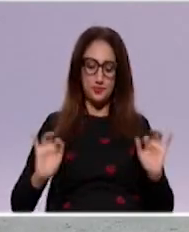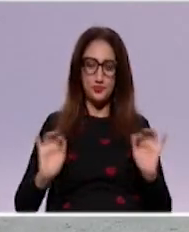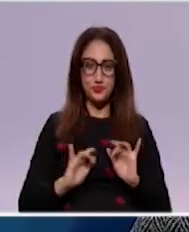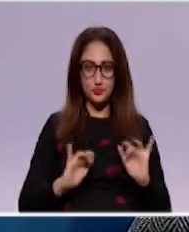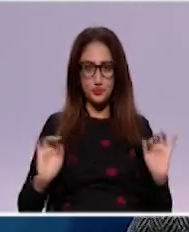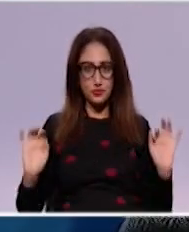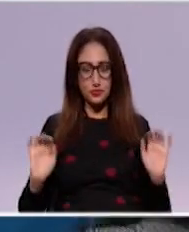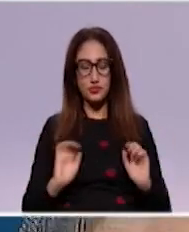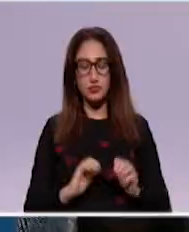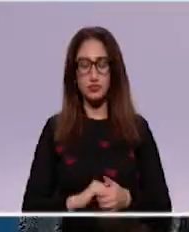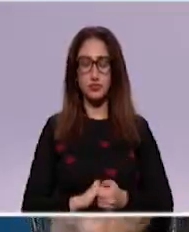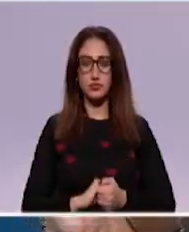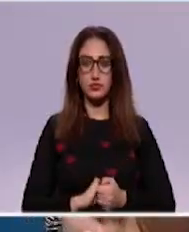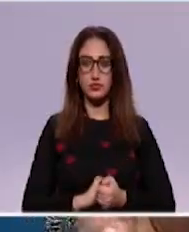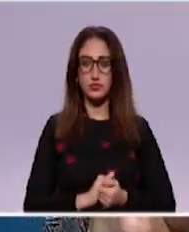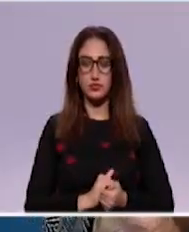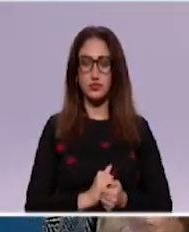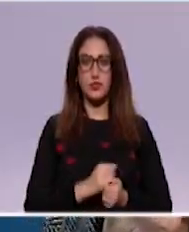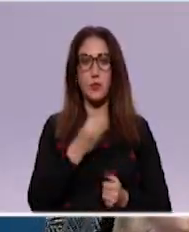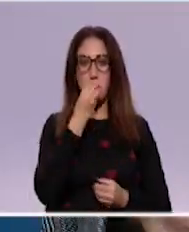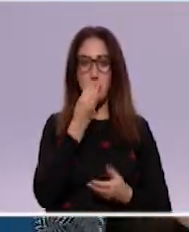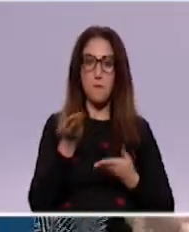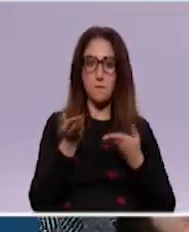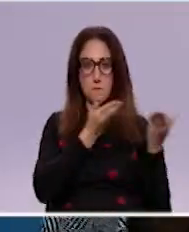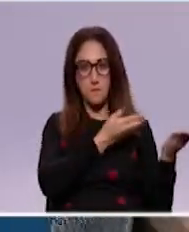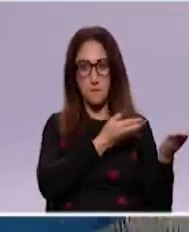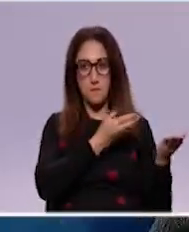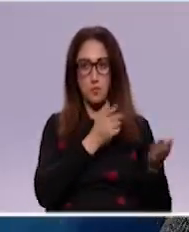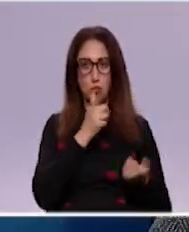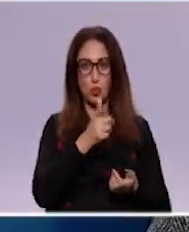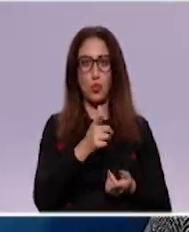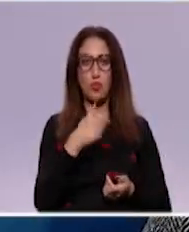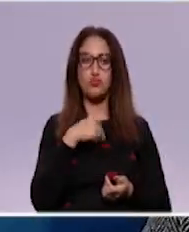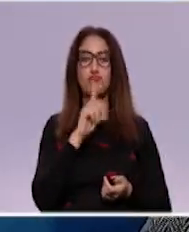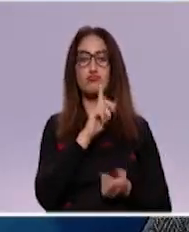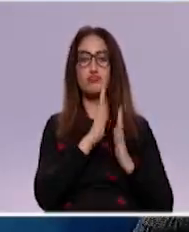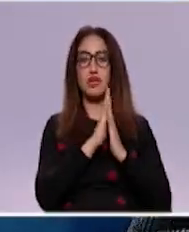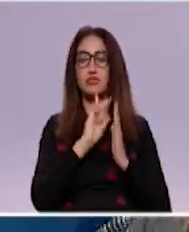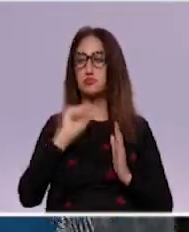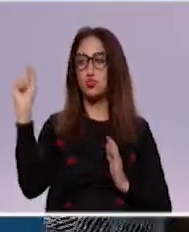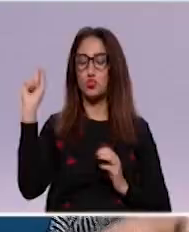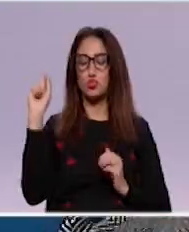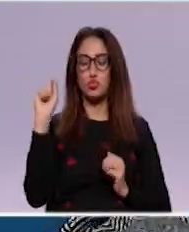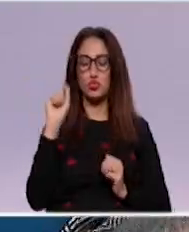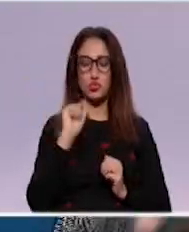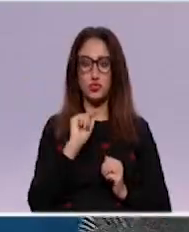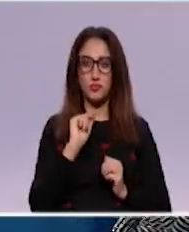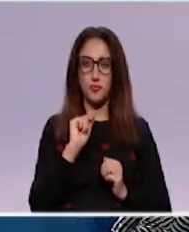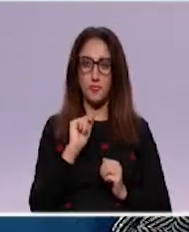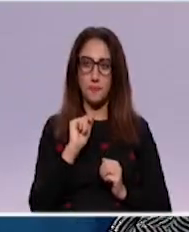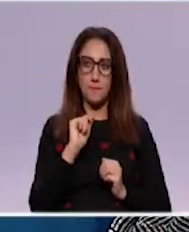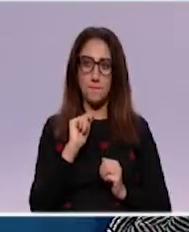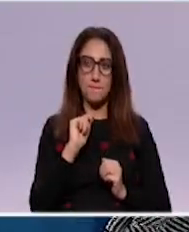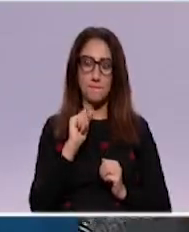ده، وكان يعزمني على الغدا وانا كنت ازوخ طبعا بحسبة النهارده. انا